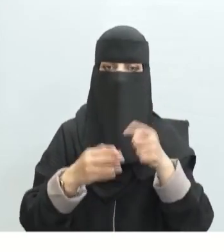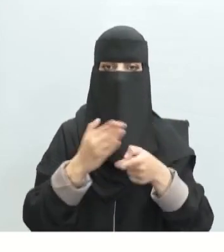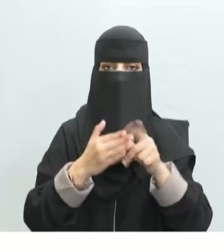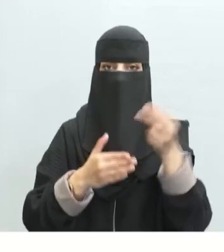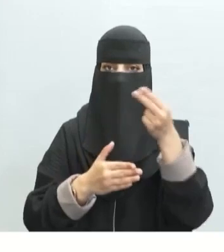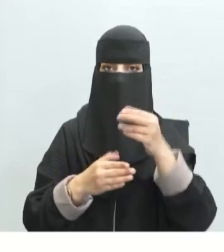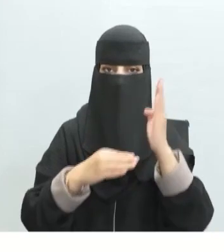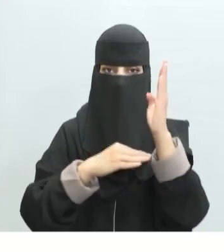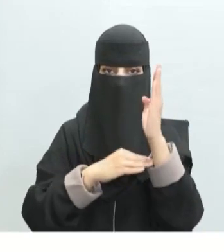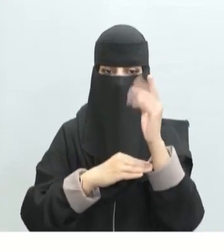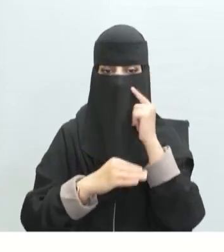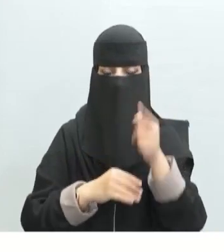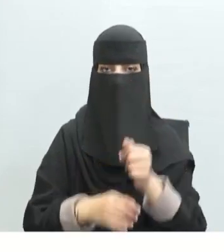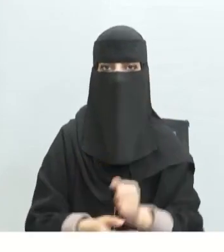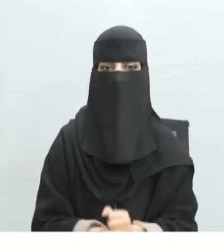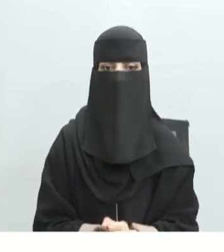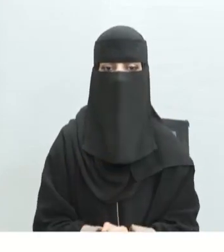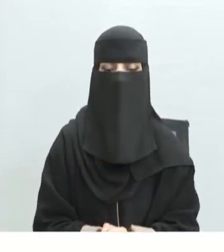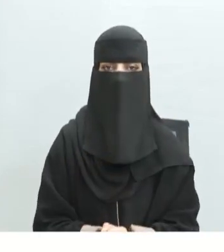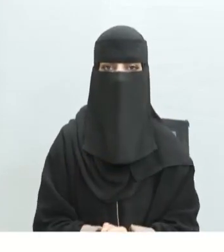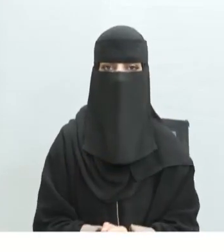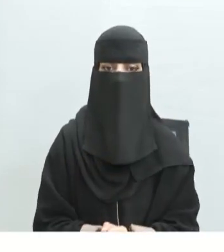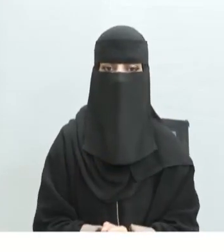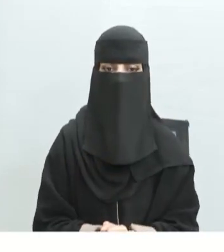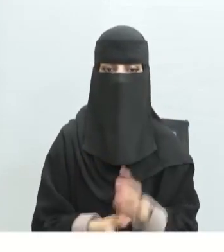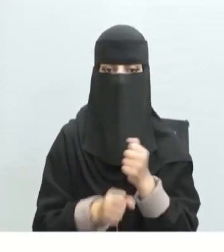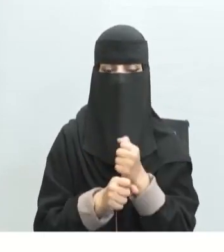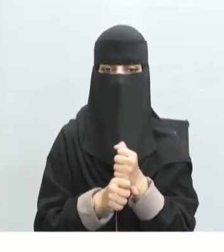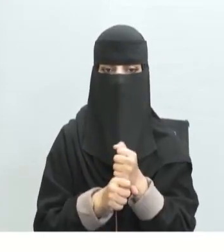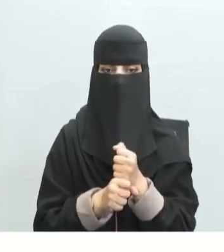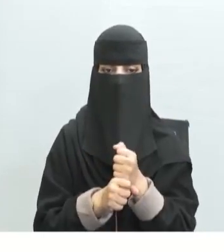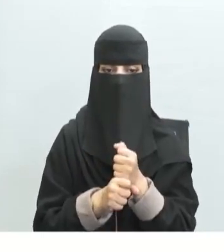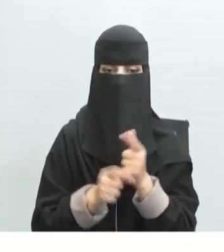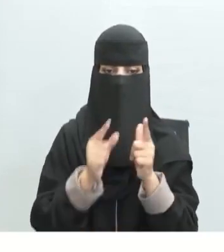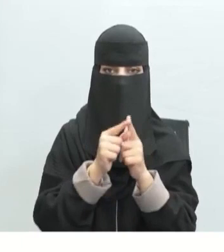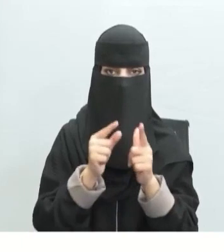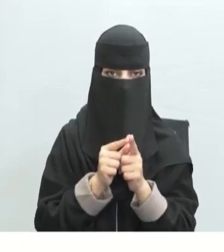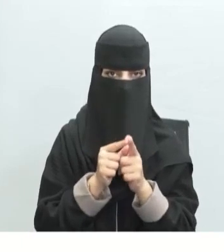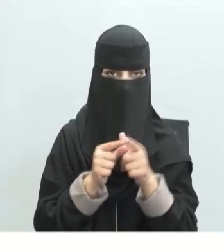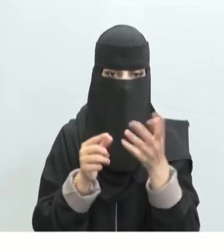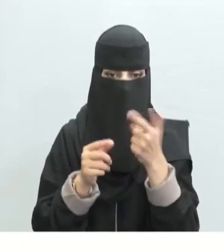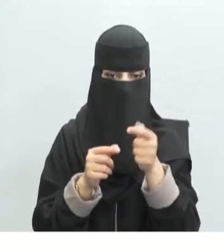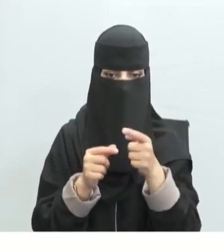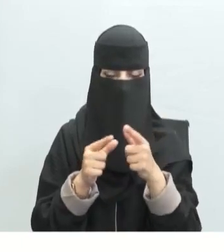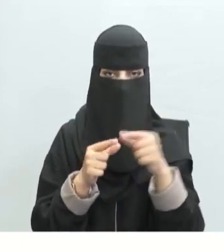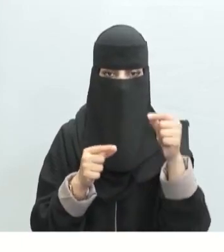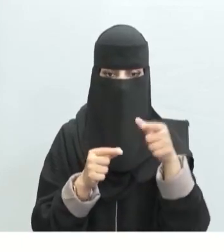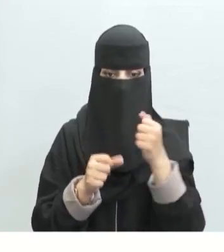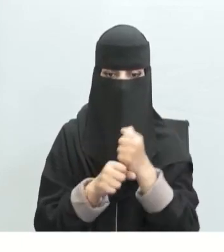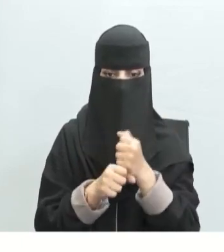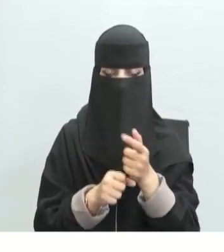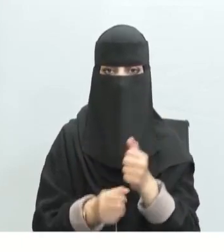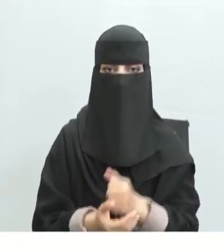الكريم او اختي الكريمه وحط مثلث قائم الزاويه وحط الزاويه ب اللي هو يبغاك تجيب الداله